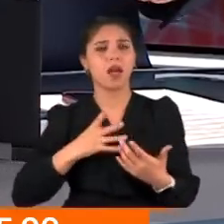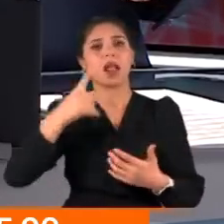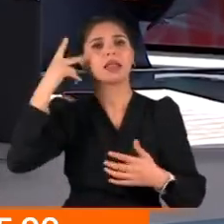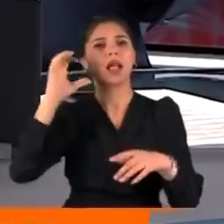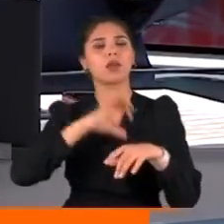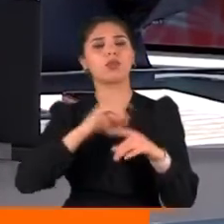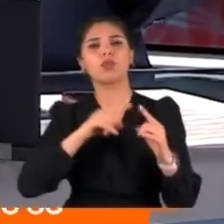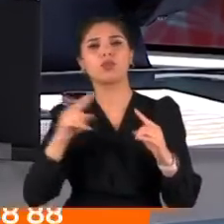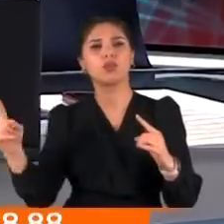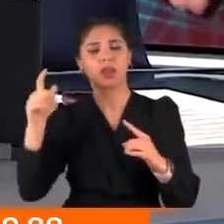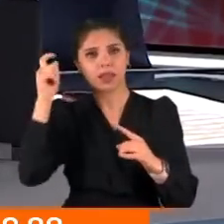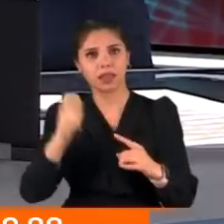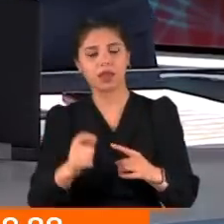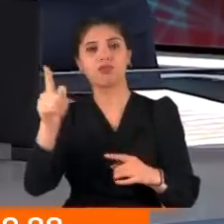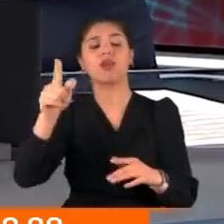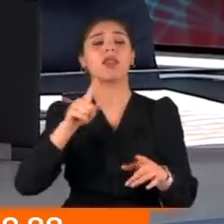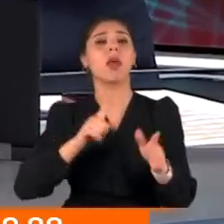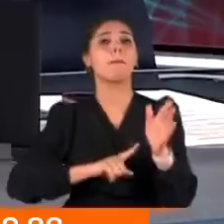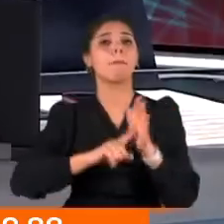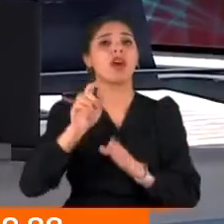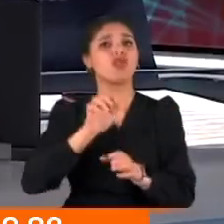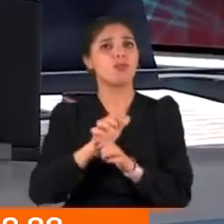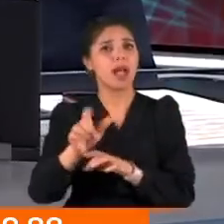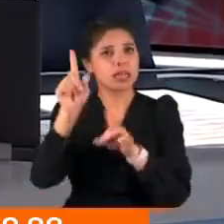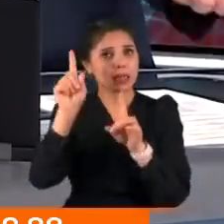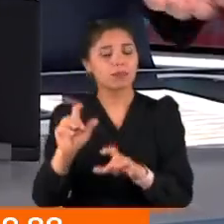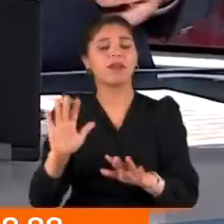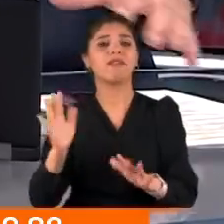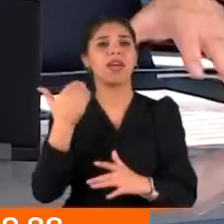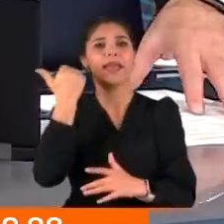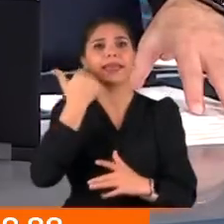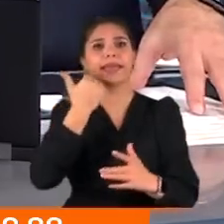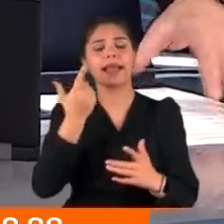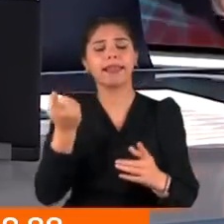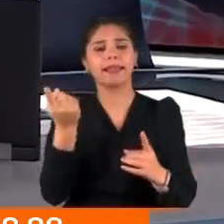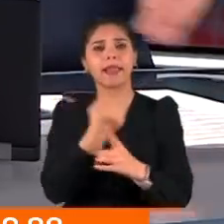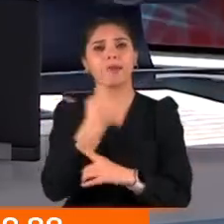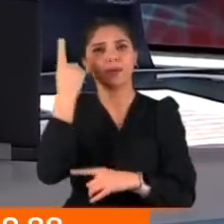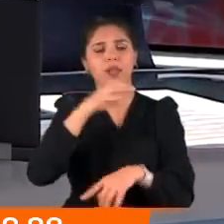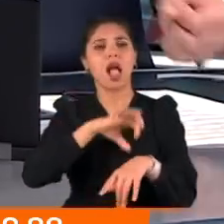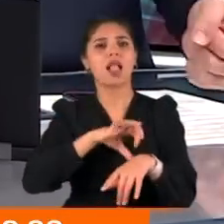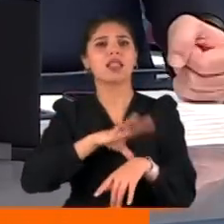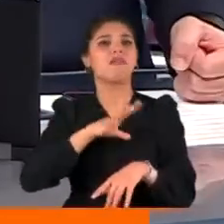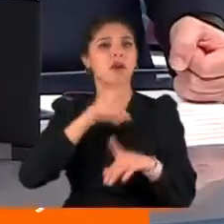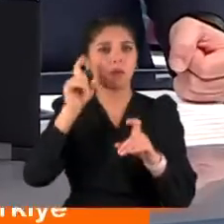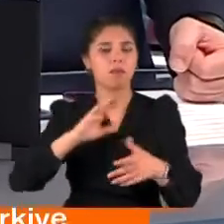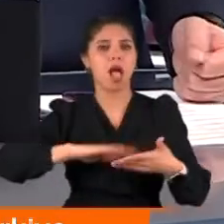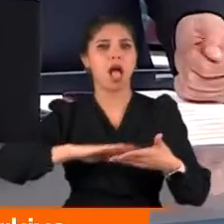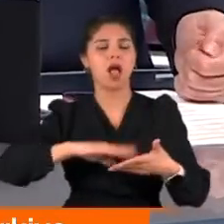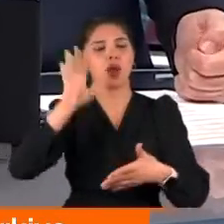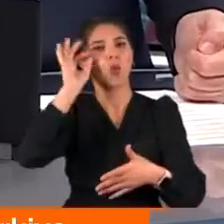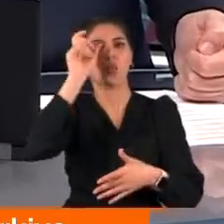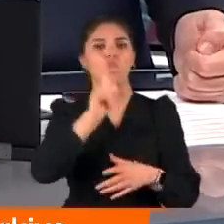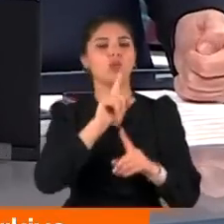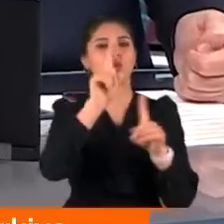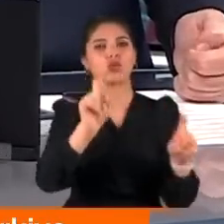doktorluğa uzanan süreci gerçekten başarı baskısı mı tetikledi? Yoksa yalanlar zincirinin ardında bir rahatsızlık da olabilir mi? Arkadaşlarımız bu soruları işin uzmanına